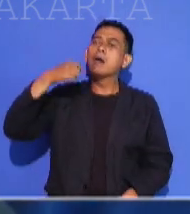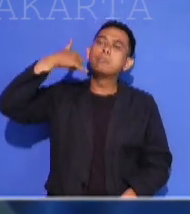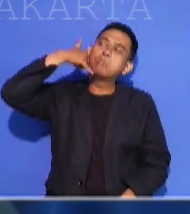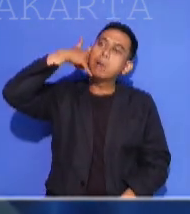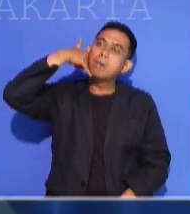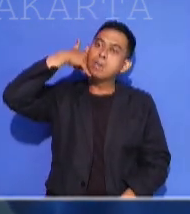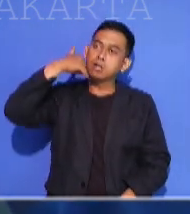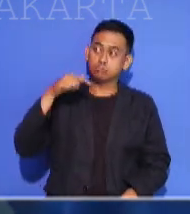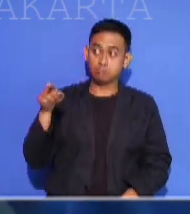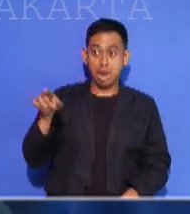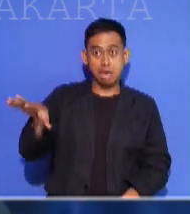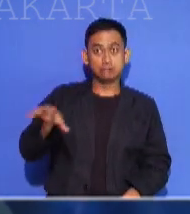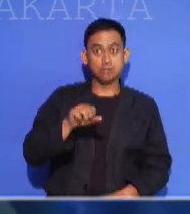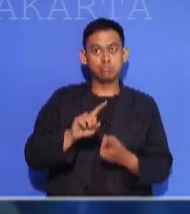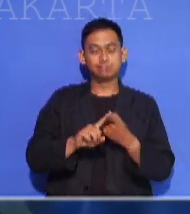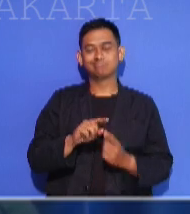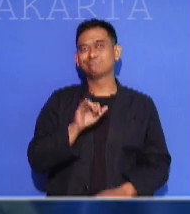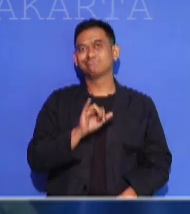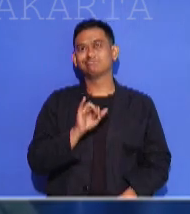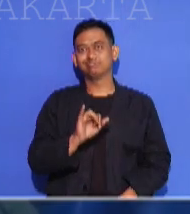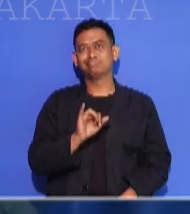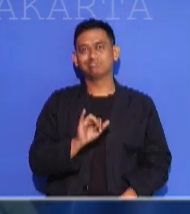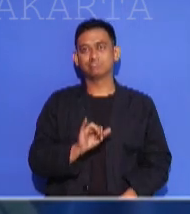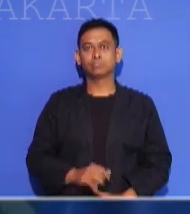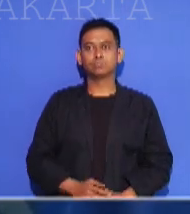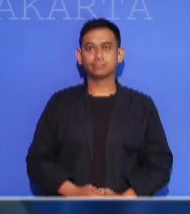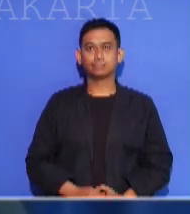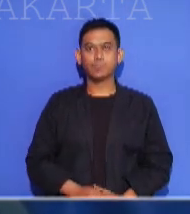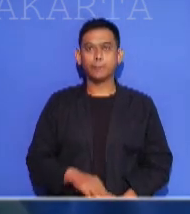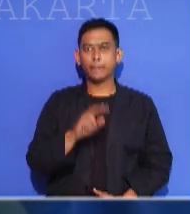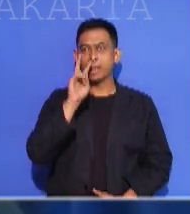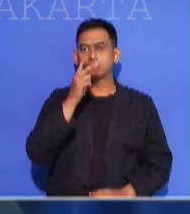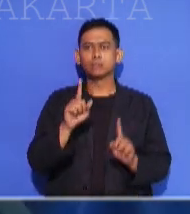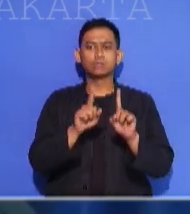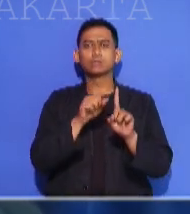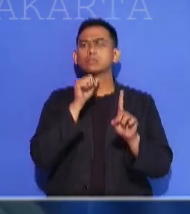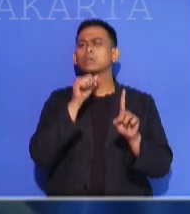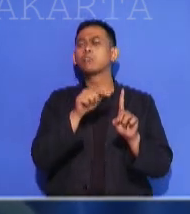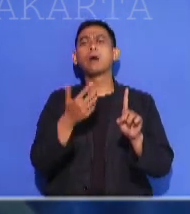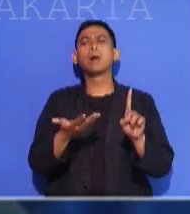salah satu teman. Iya. Saudara dari yang kecelakaan itu? Iya.